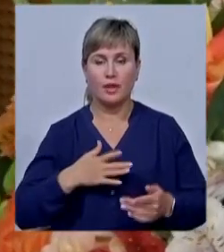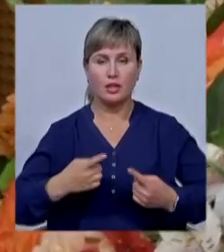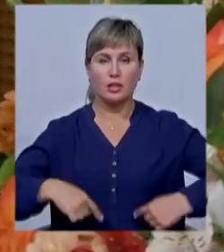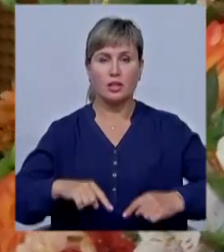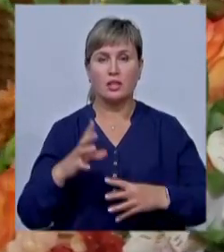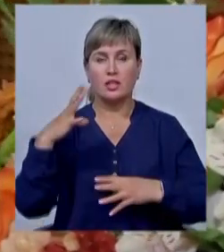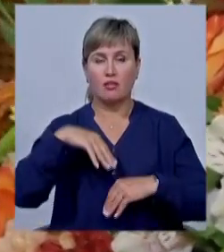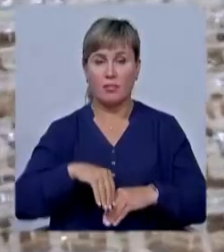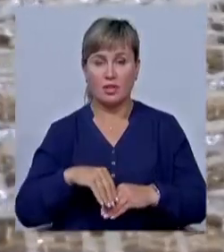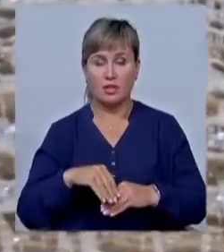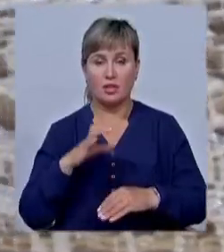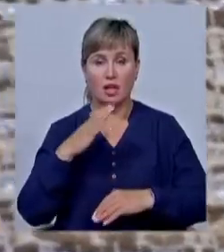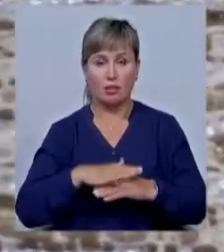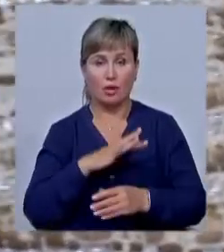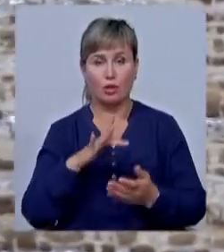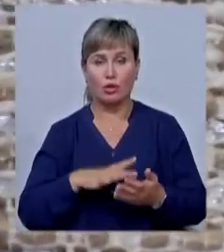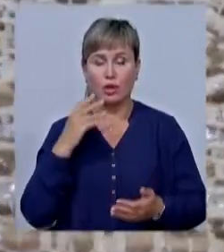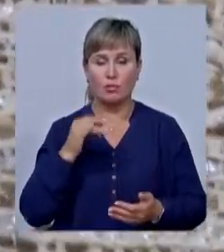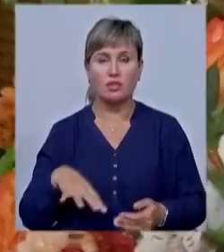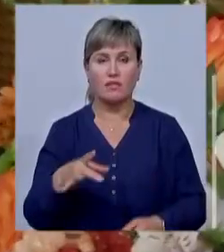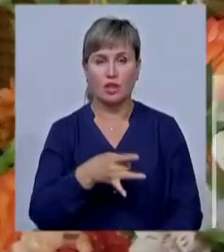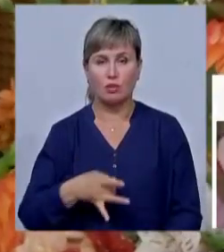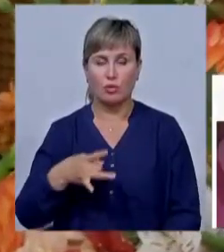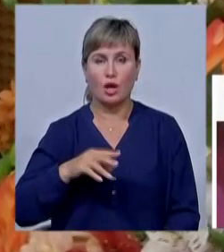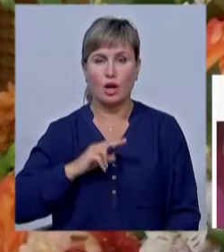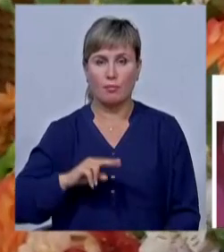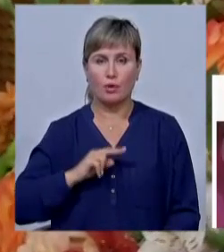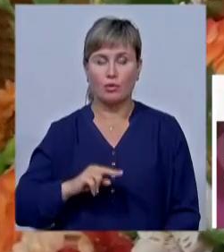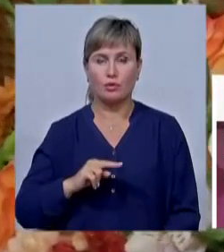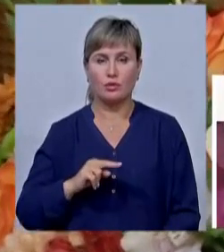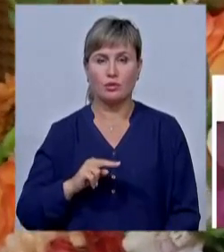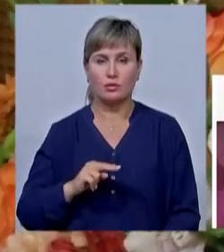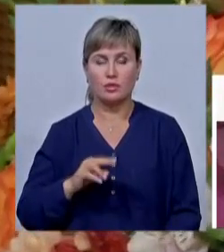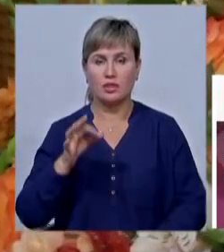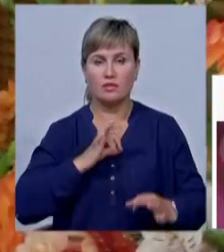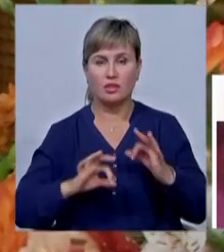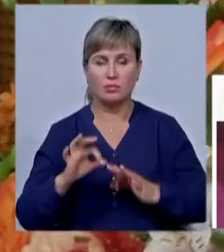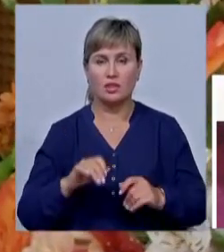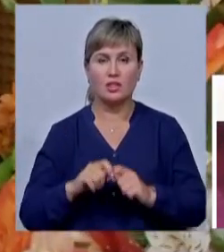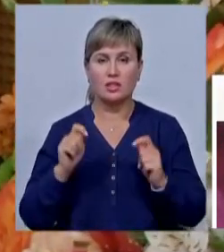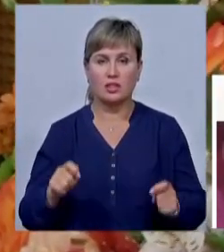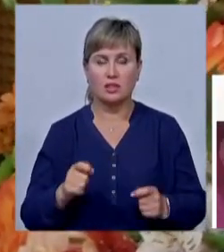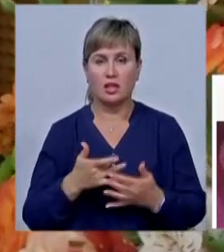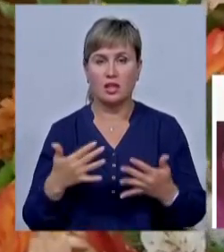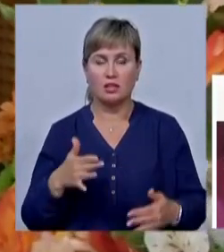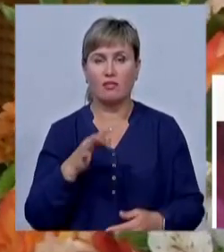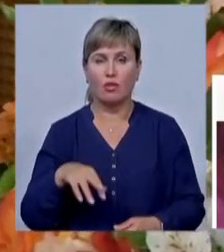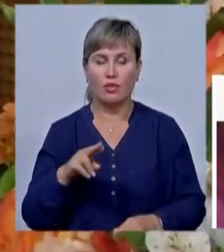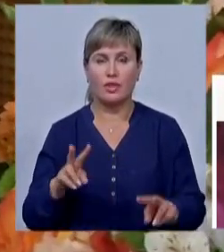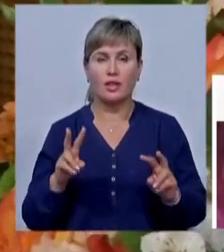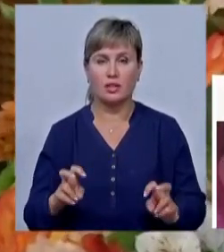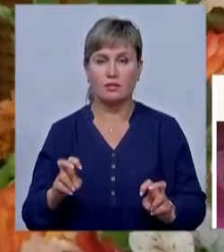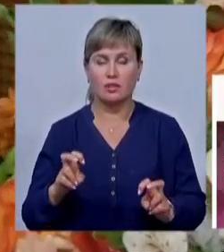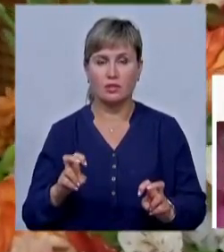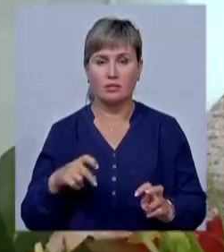с акиматом города Алматы и со всей республикой работала с СК-фармацией по созданию стабилизационных фондов, так называемой